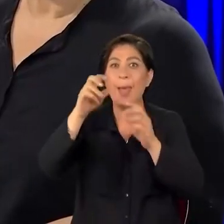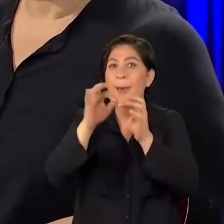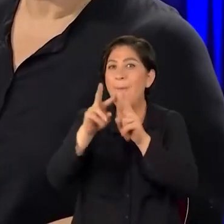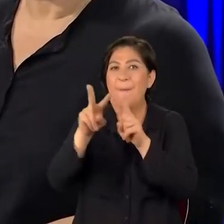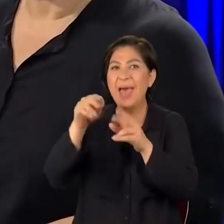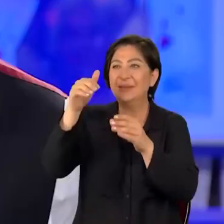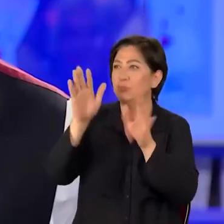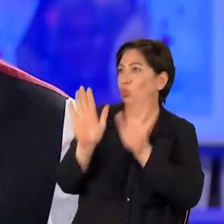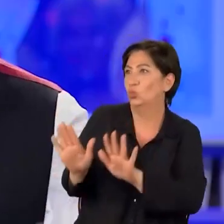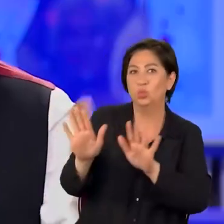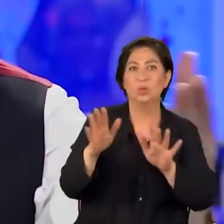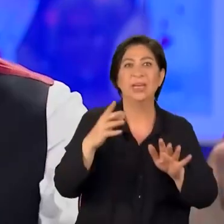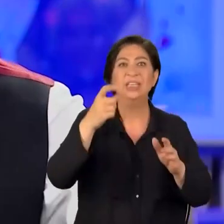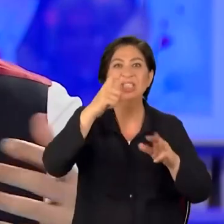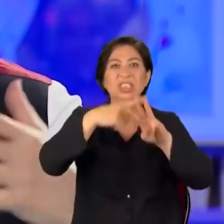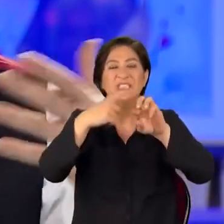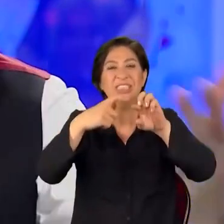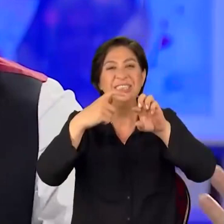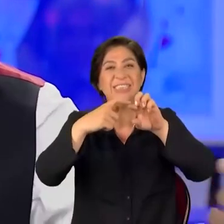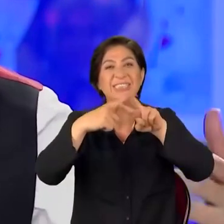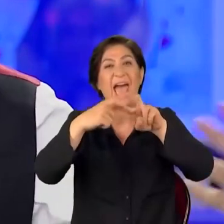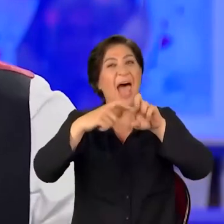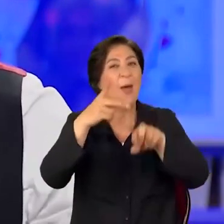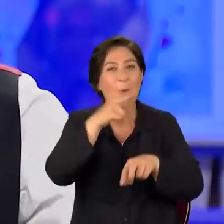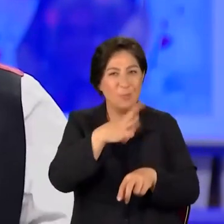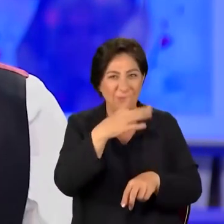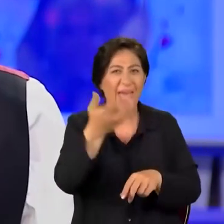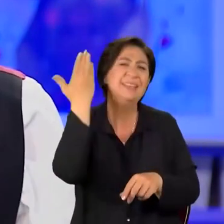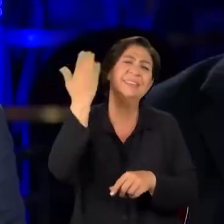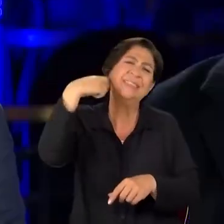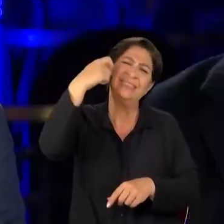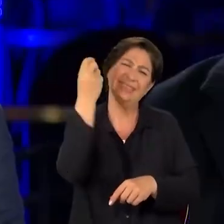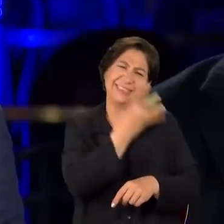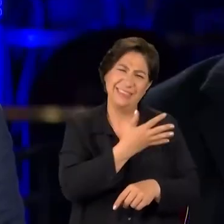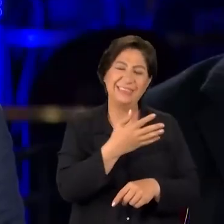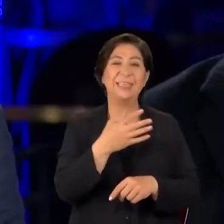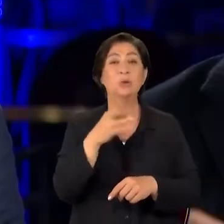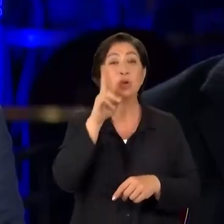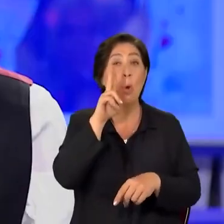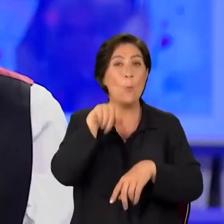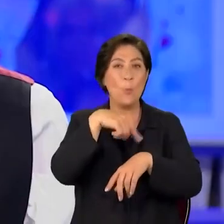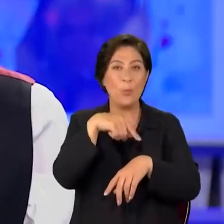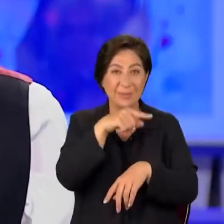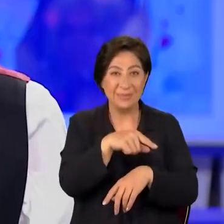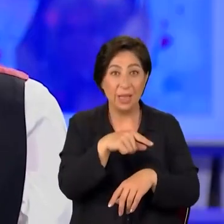bile çalışmasına ara vermişti, işte CR ölüyordu sonunda filan, ya da ölüyor muydu acaba Dallas'ın son bölümü meselesi